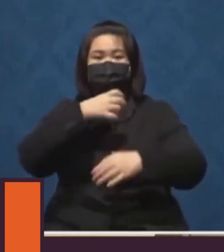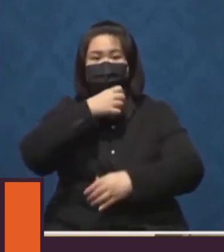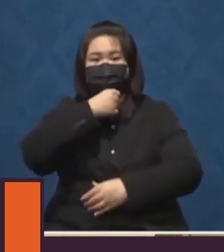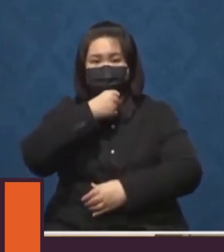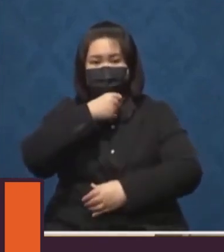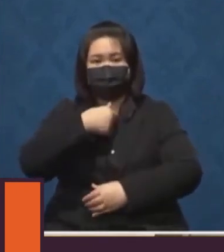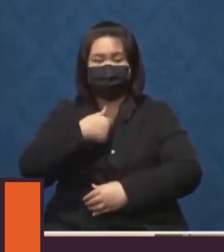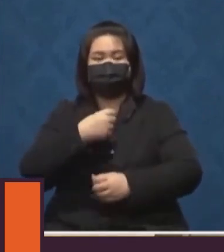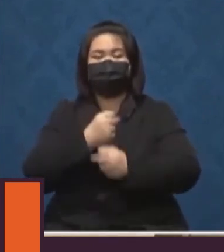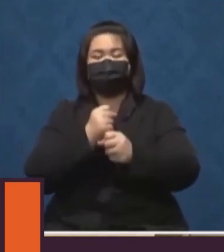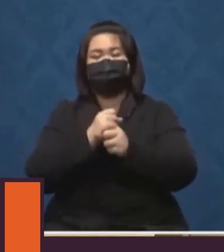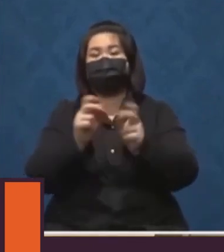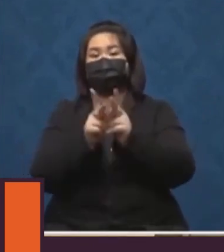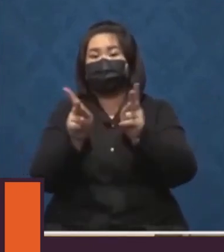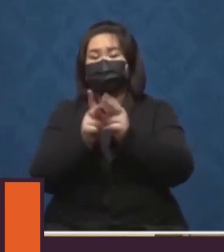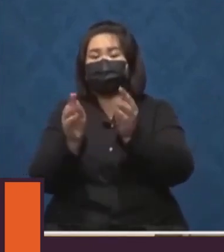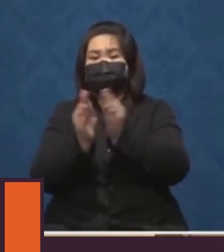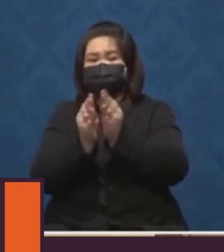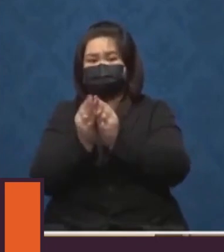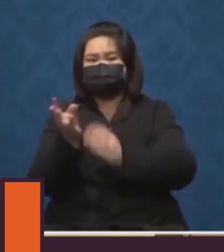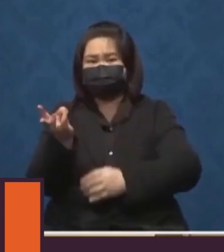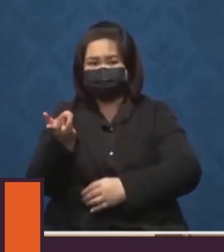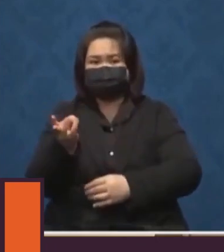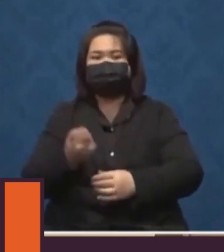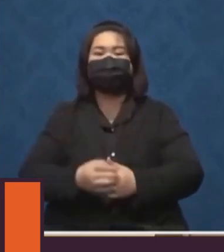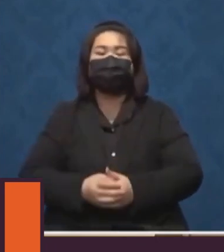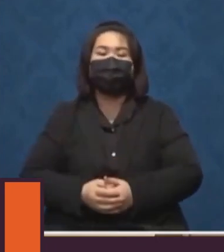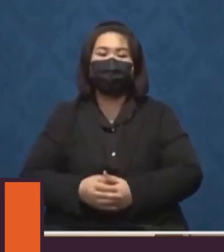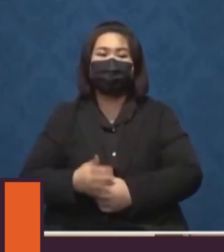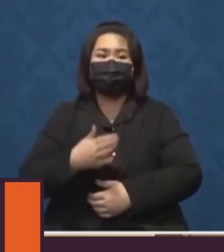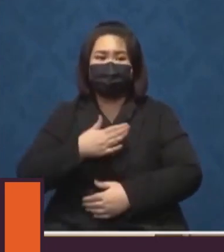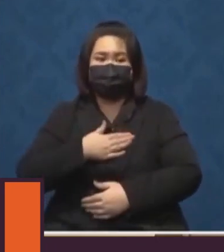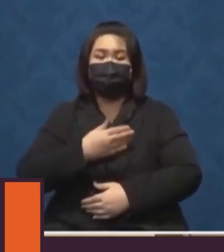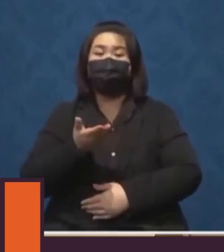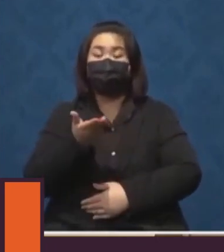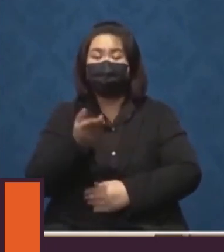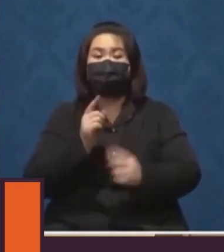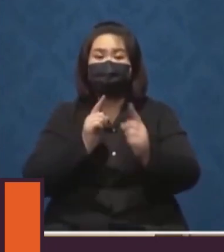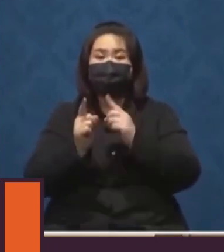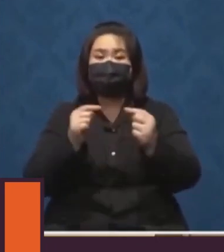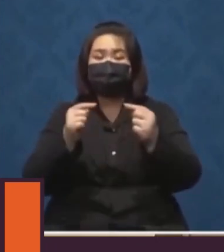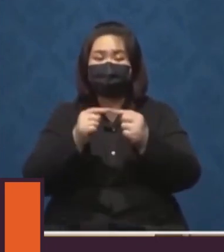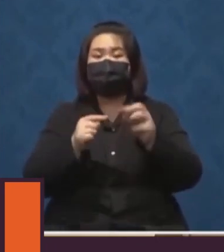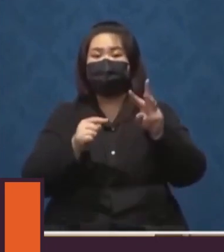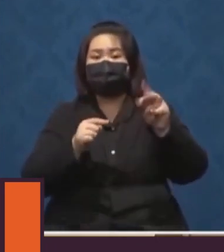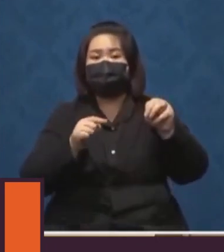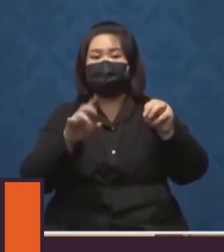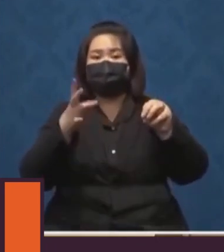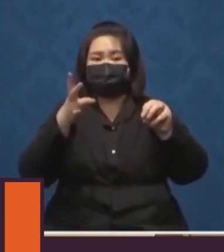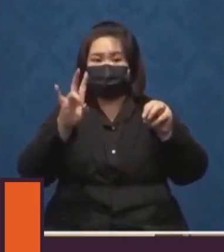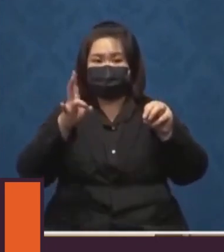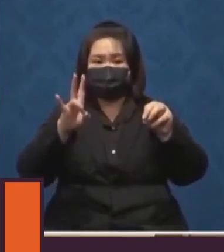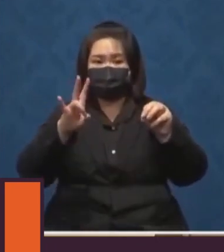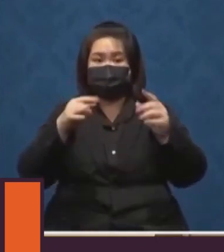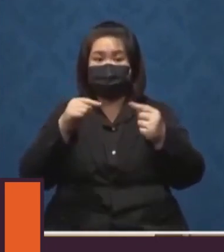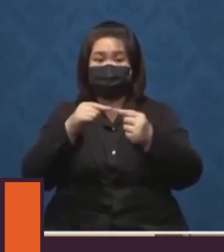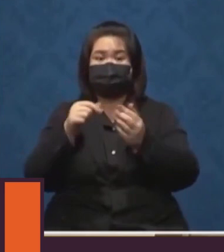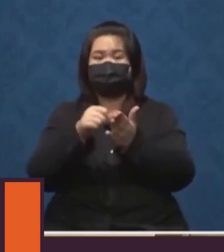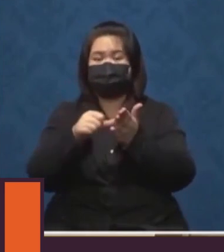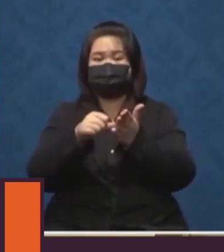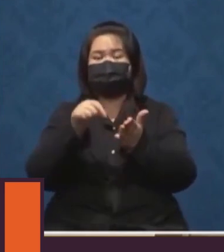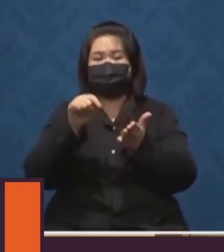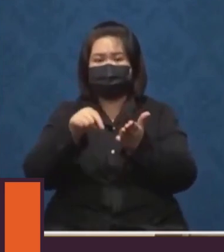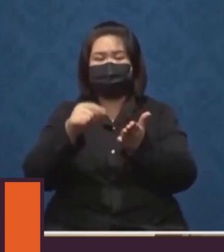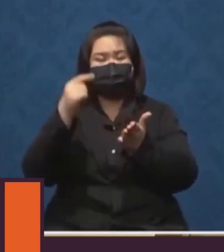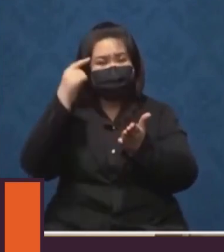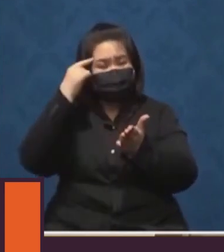กรรมาธิการเสียงข้างน้อยครับท่านประธานครับผมได้สงวนคำแปรยติในมาตรา17ไว้เนื่องจากการแก้ไขนี้ยังไม่ได้คำนึงถึง